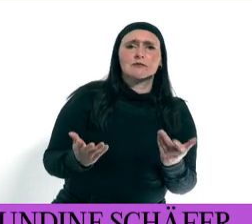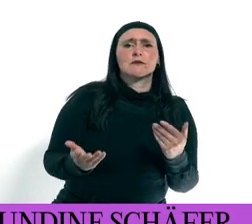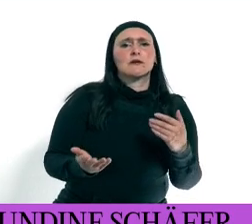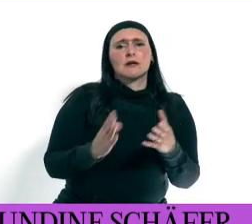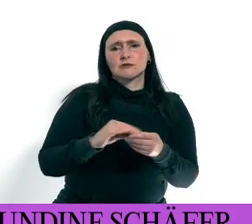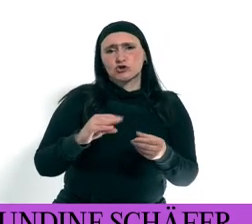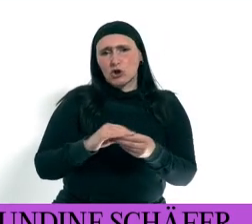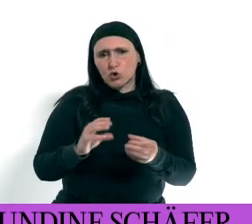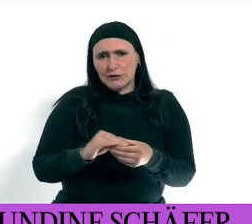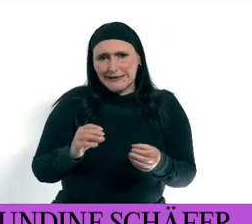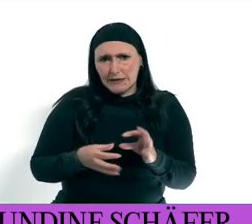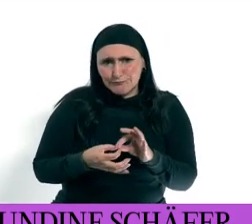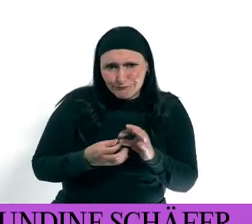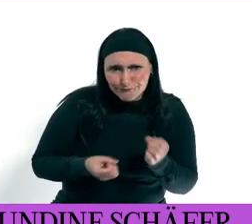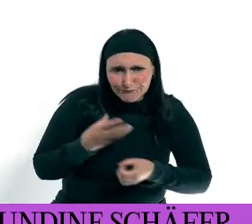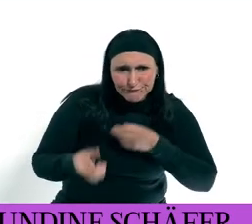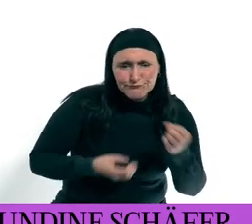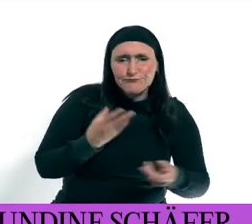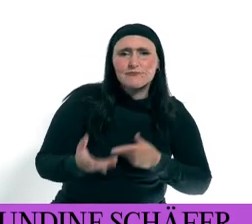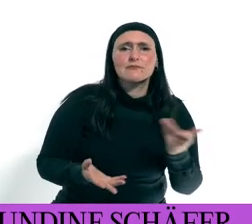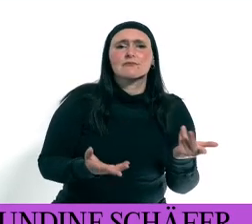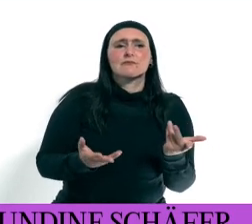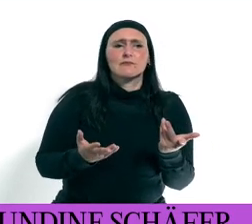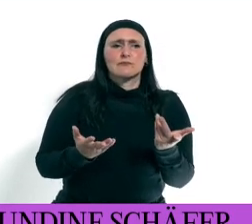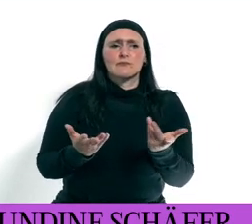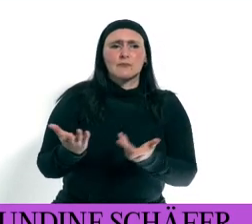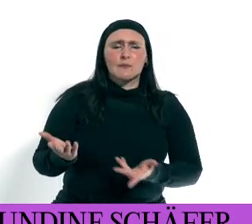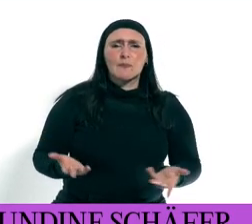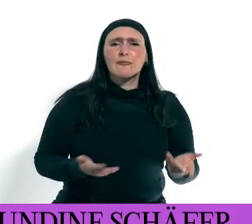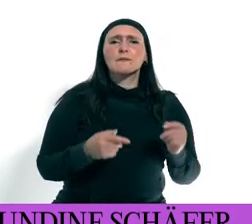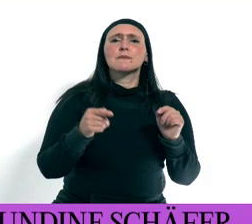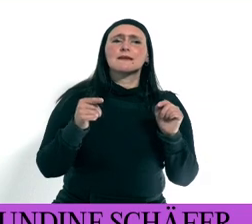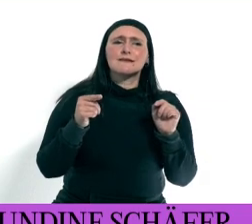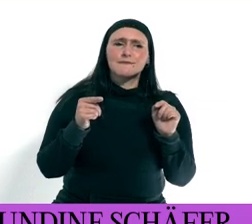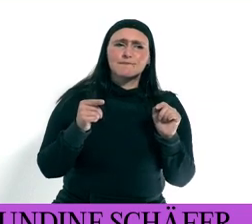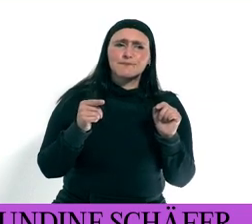kochen, Zutaten mitbringen, um etwas